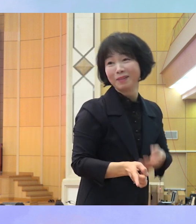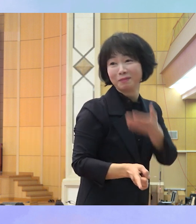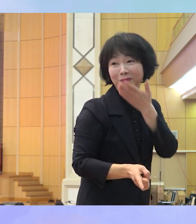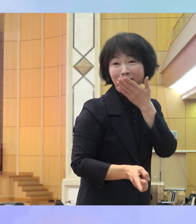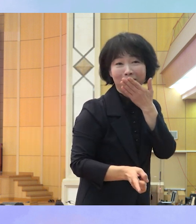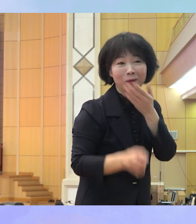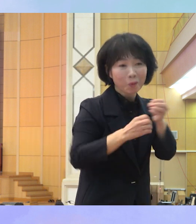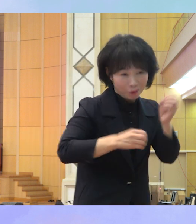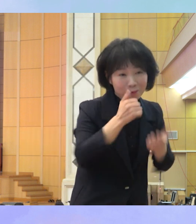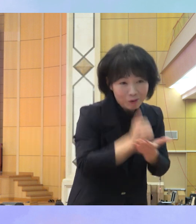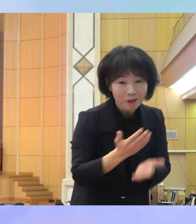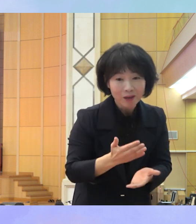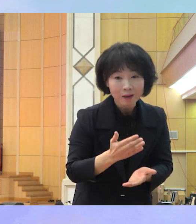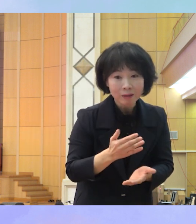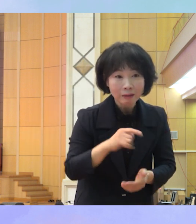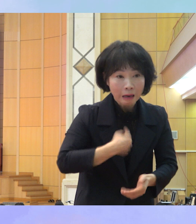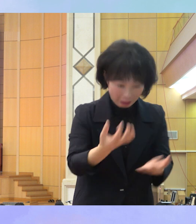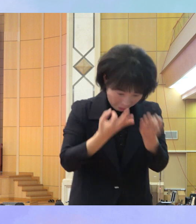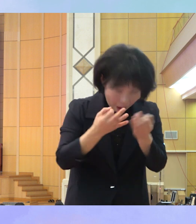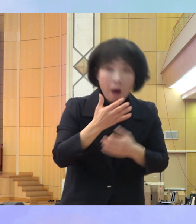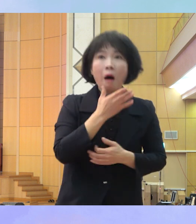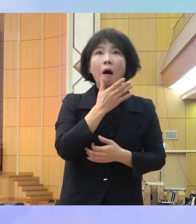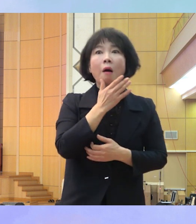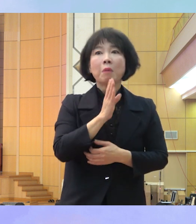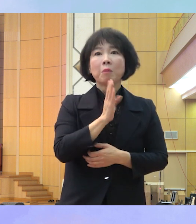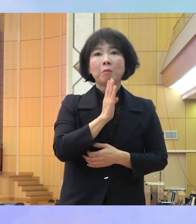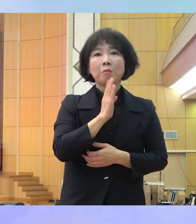자기를 살피란 말은 뭐냐? 이것은